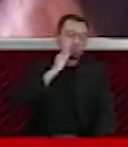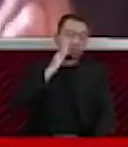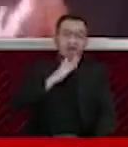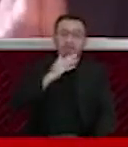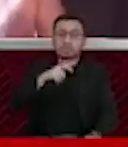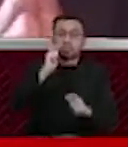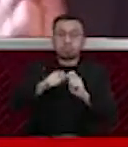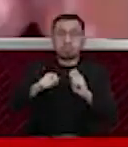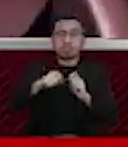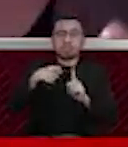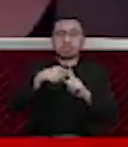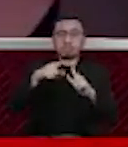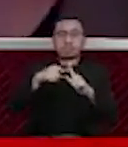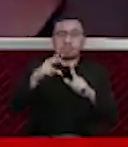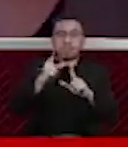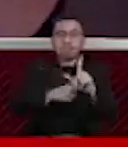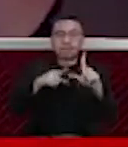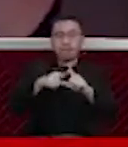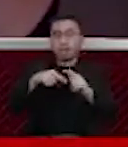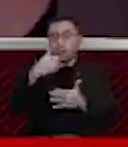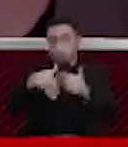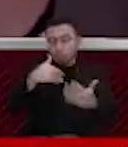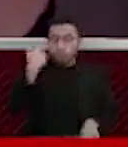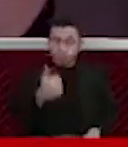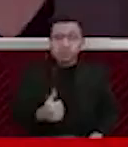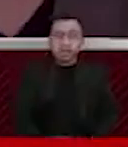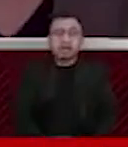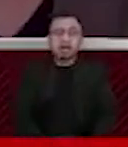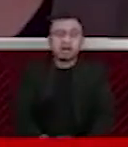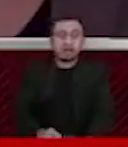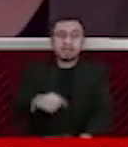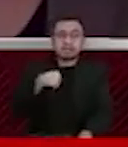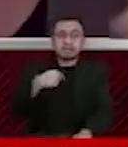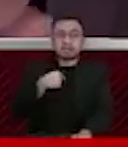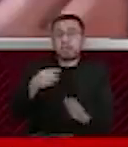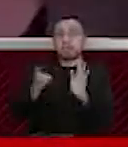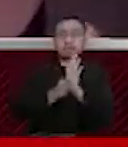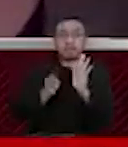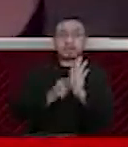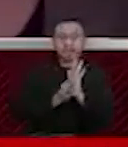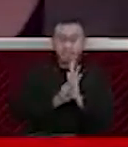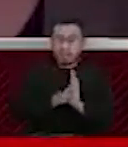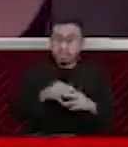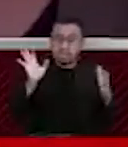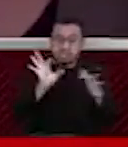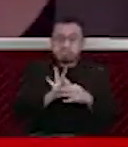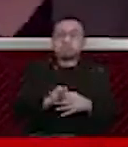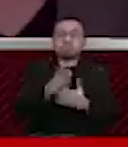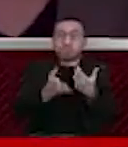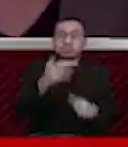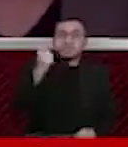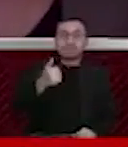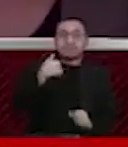bagaimana kita bisa bareng-bareng termasuk mutiara juga untuk Bagaimana bisa menjadi role model buat mereka gitu karena